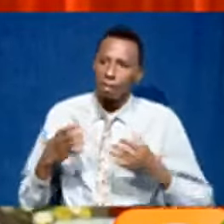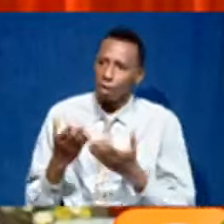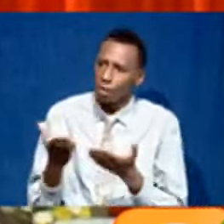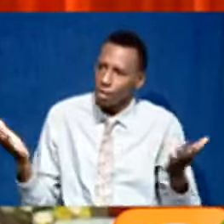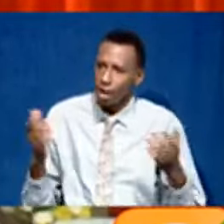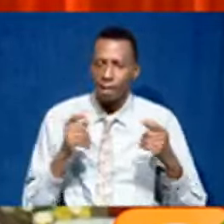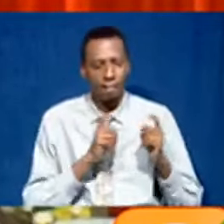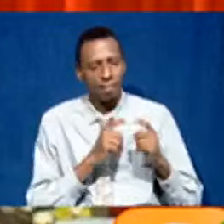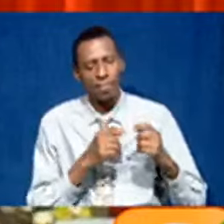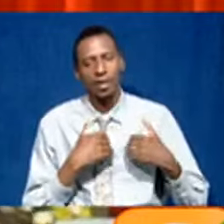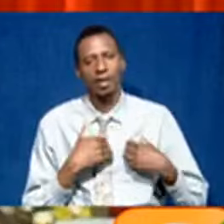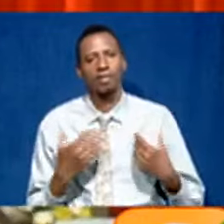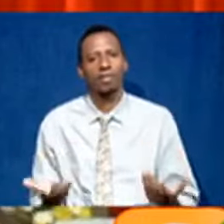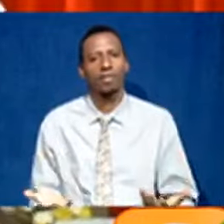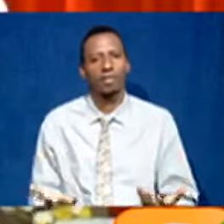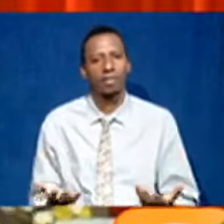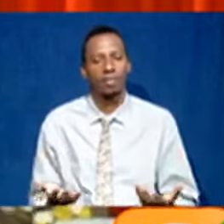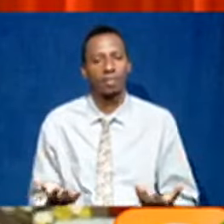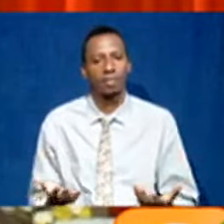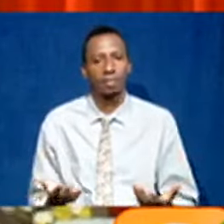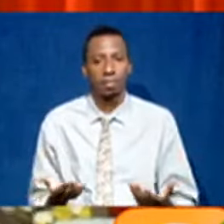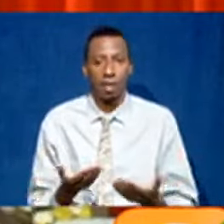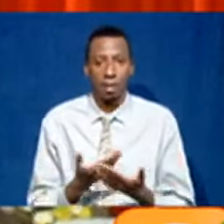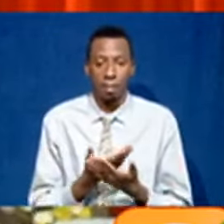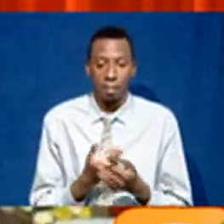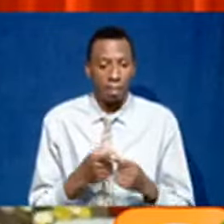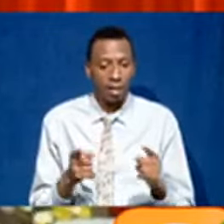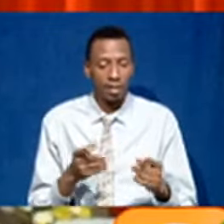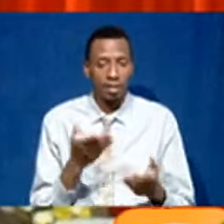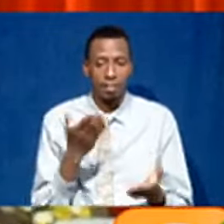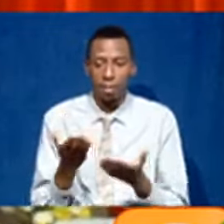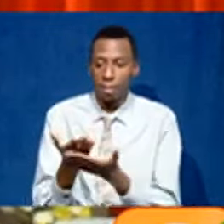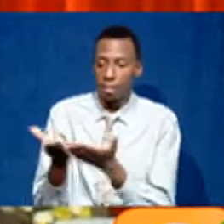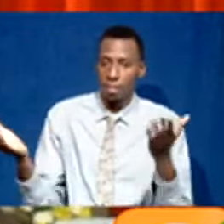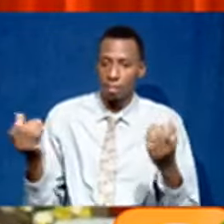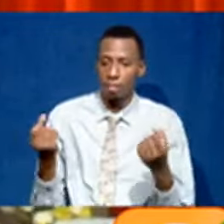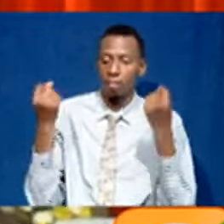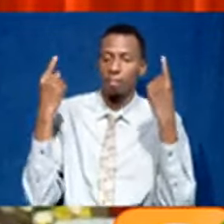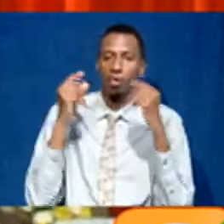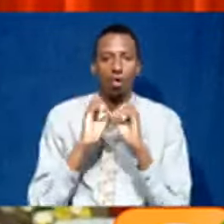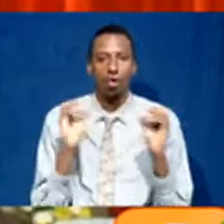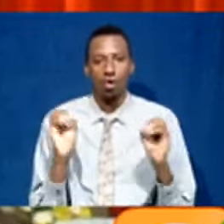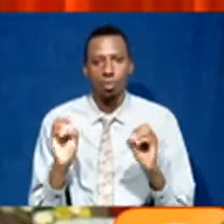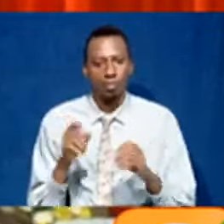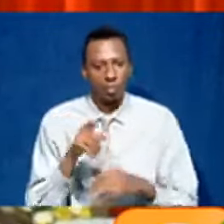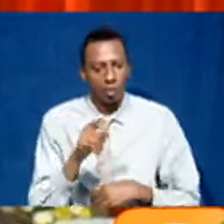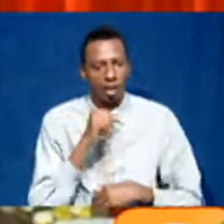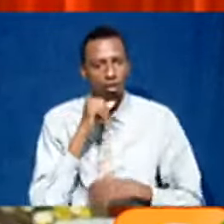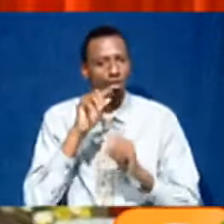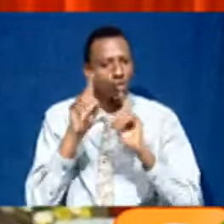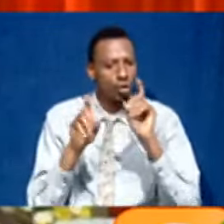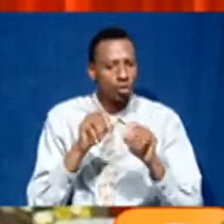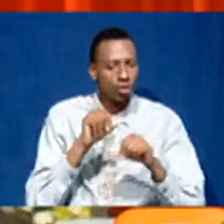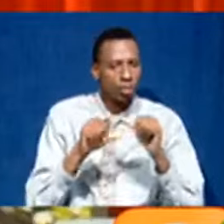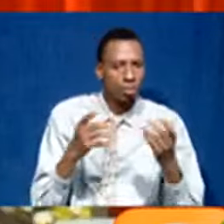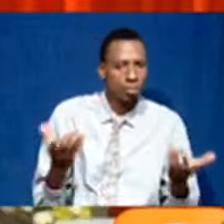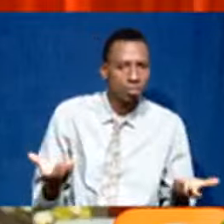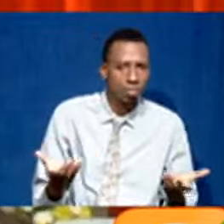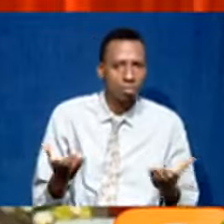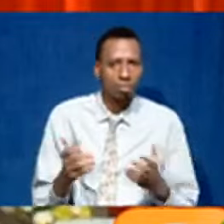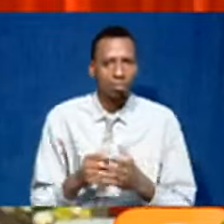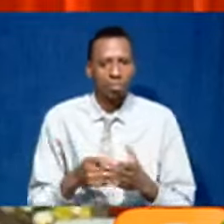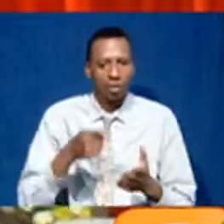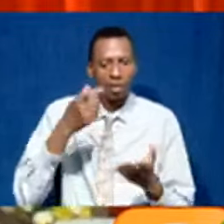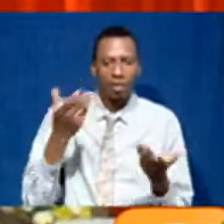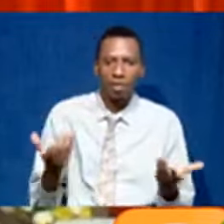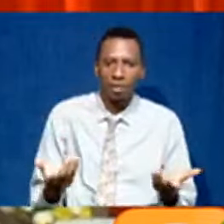hurting. They don't seem to understand. It is not a question of just raising